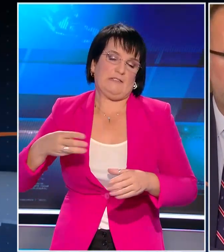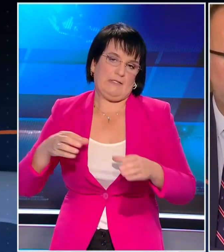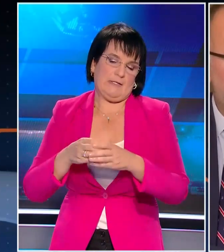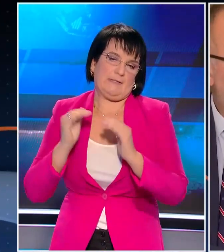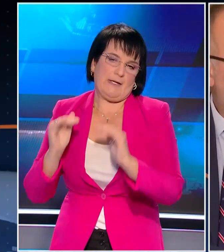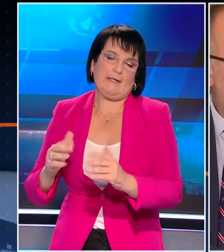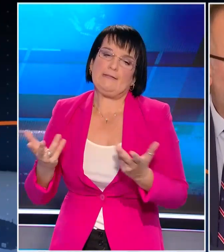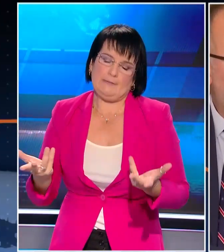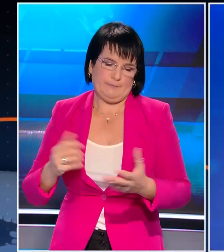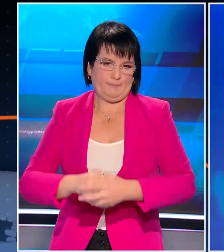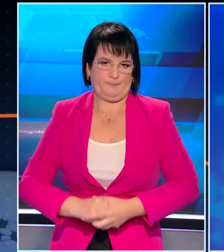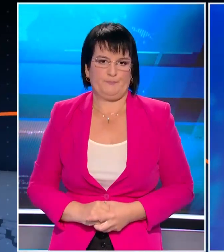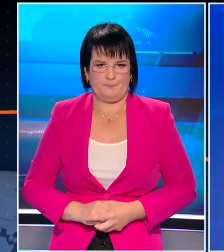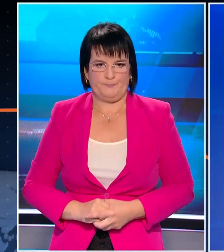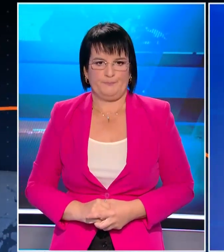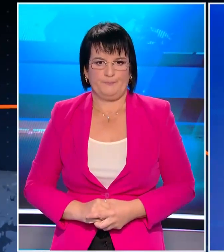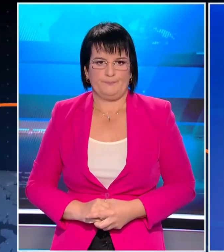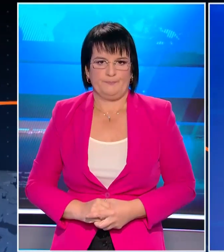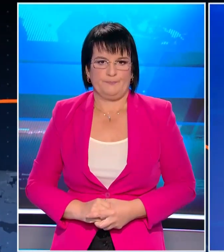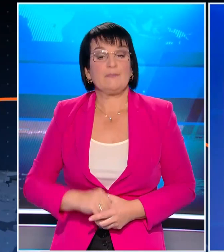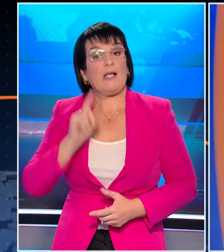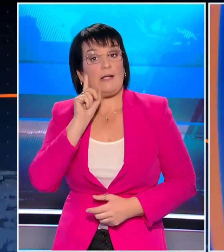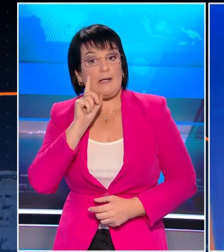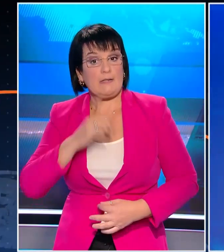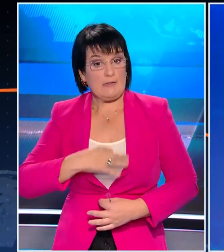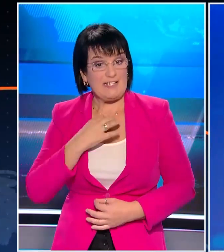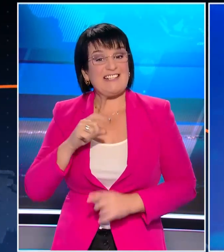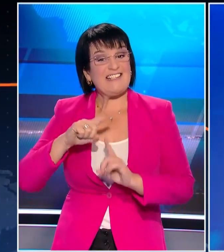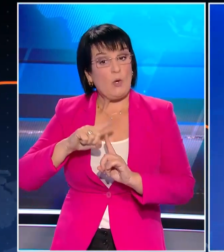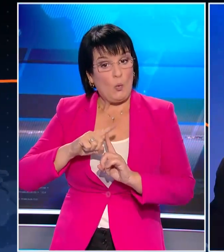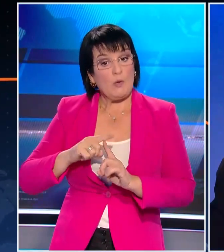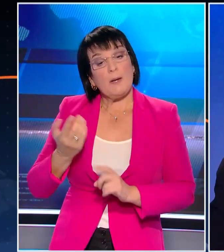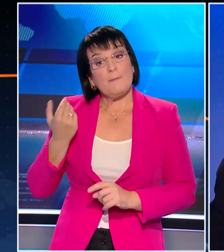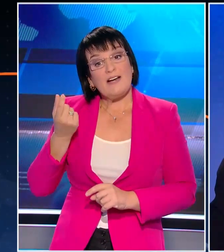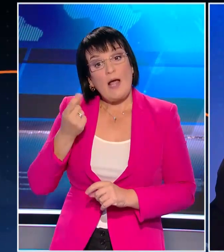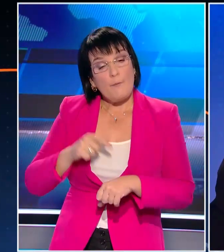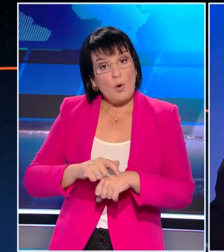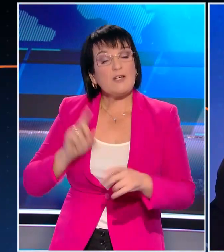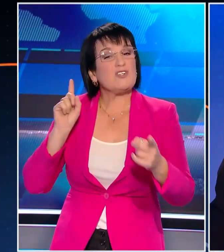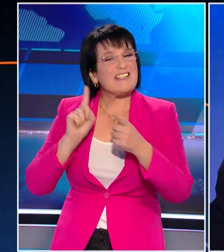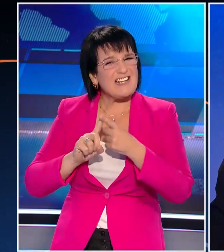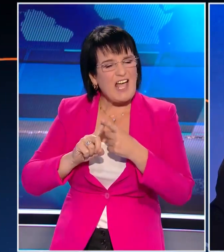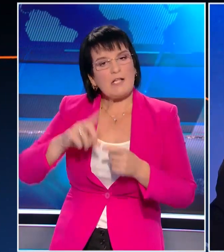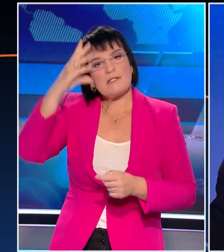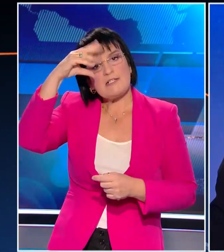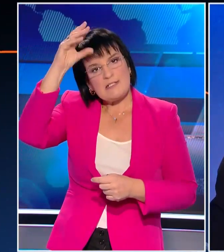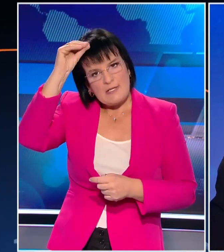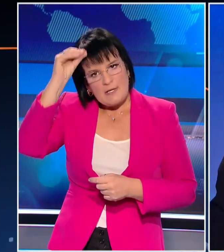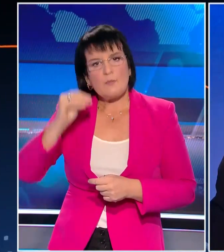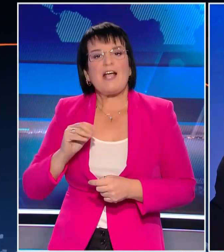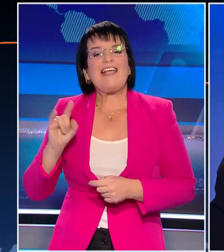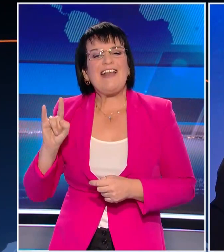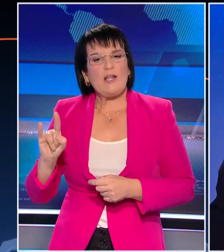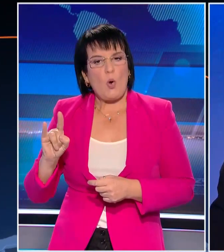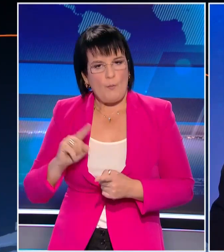το ΣΥΡΙΖΑ. Πάμε κυρίες και κύριοι στον Χρήστο Τσιγουρή, καθώς πριν από λίγο είχαμε συνάντηση του Αλέξη Τσίπρα με τον Άσο